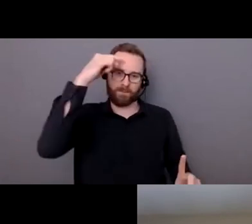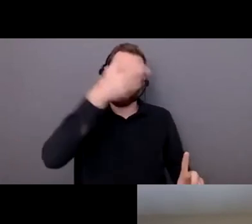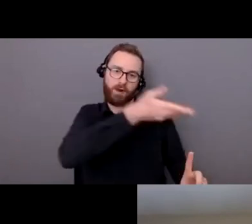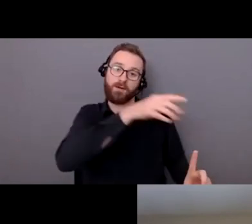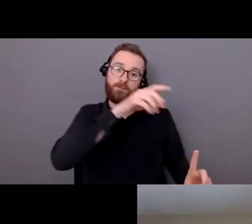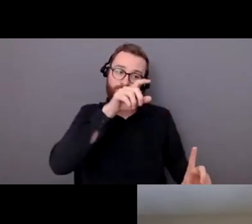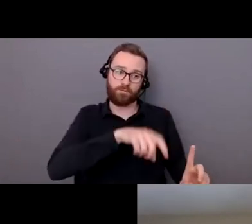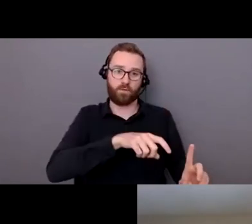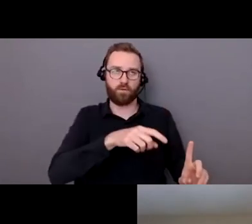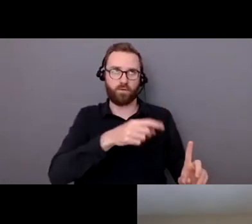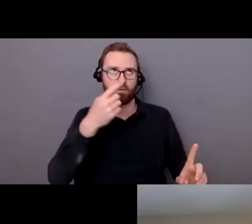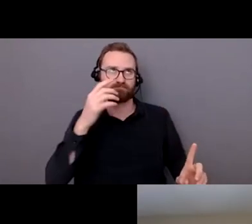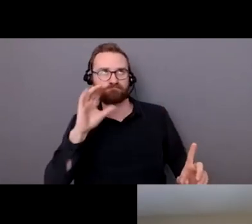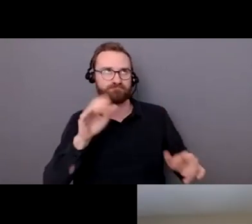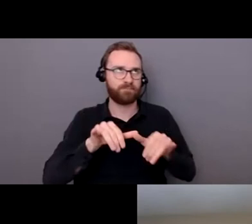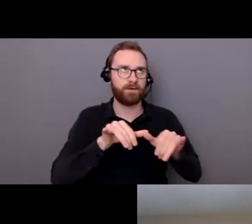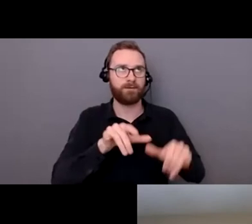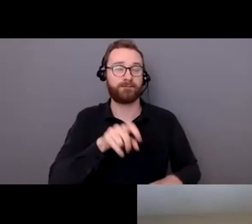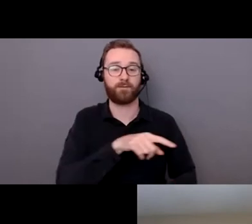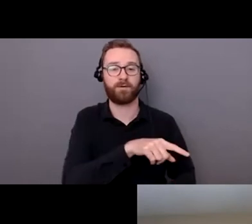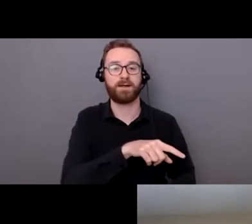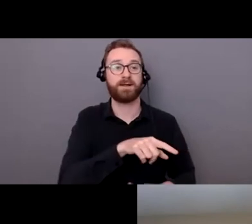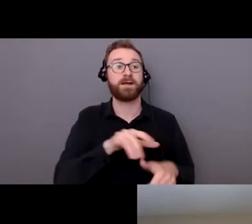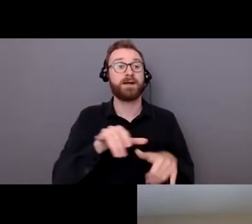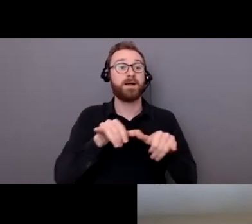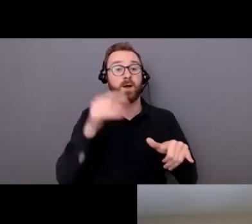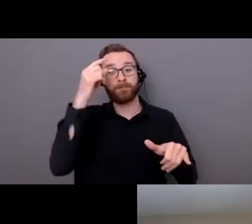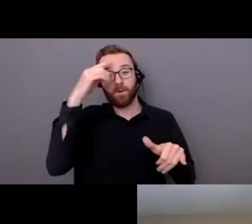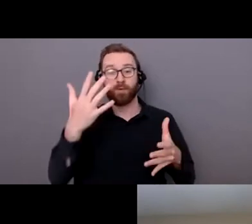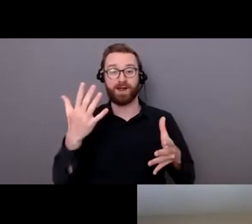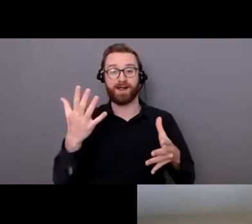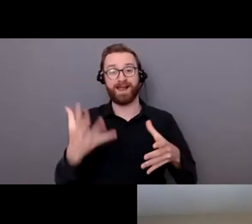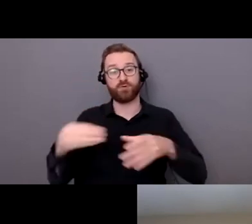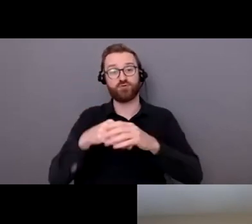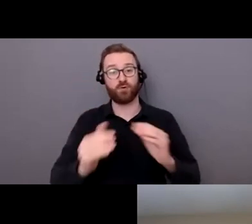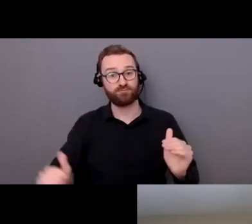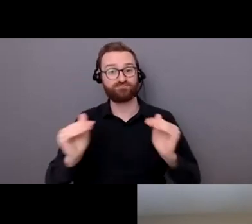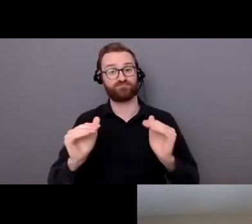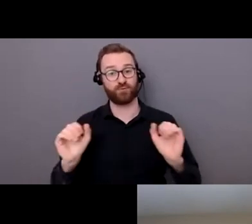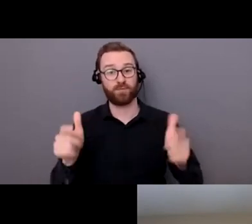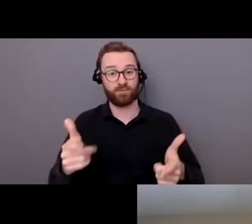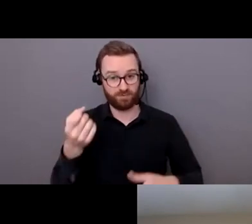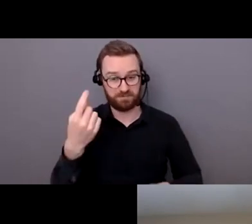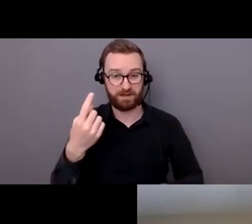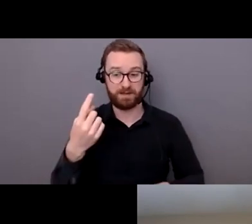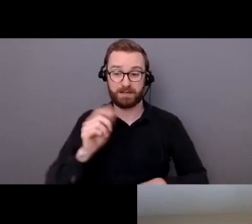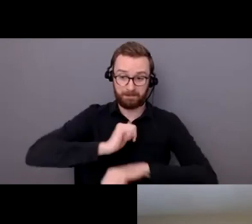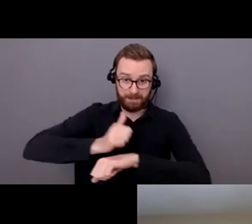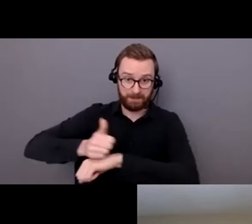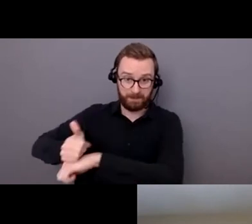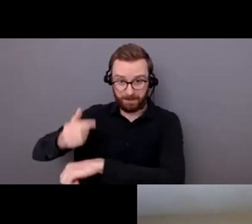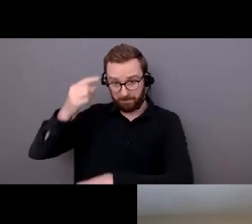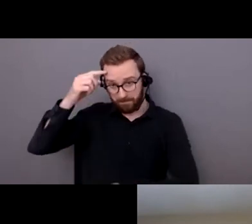doit y penser, mais il doit y penser aussi dans une vision d'inclusion, c'est-à-dire que ce qu'il met en place pour cette personne-là peut peut-être